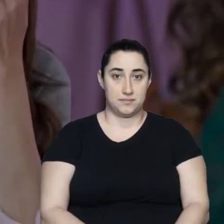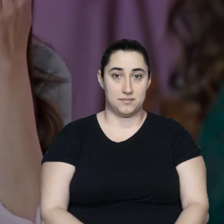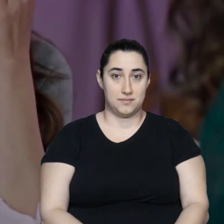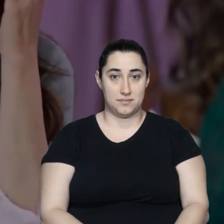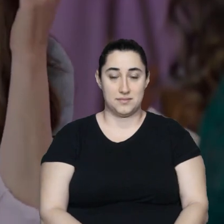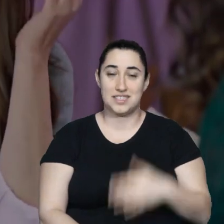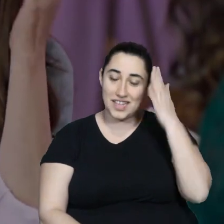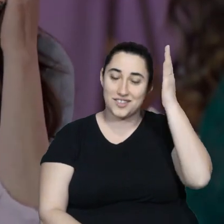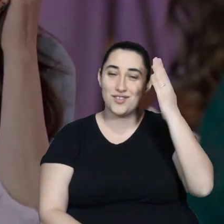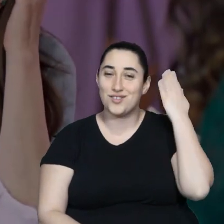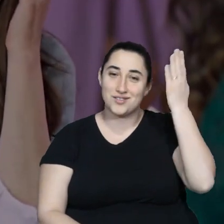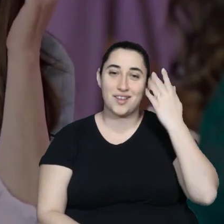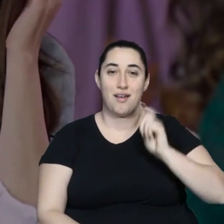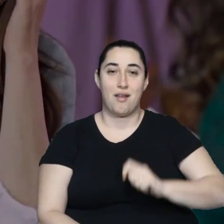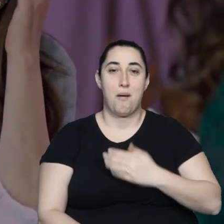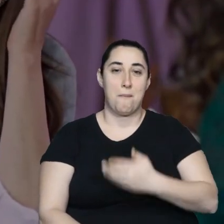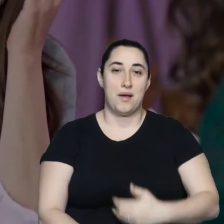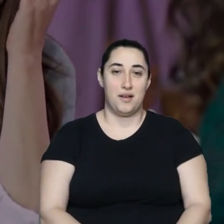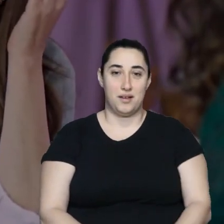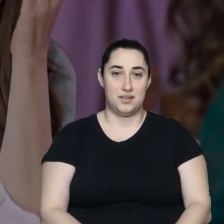Böyle saçlarını okşardı.